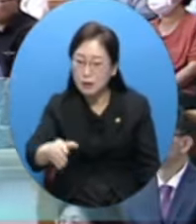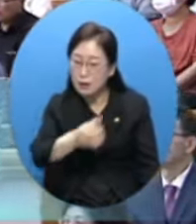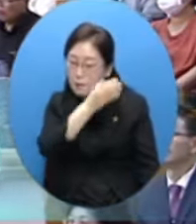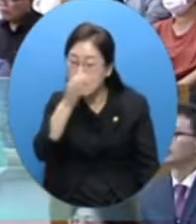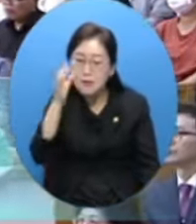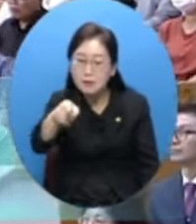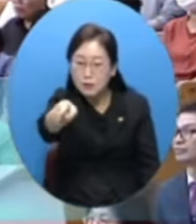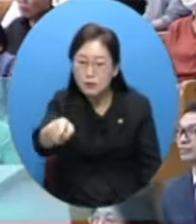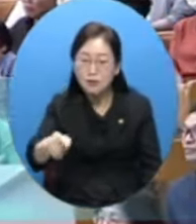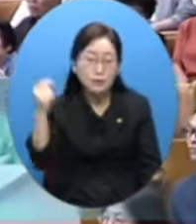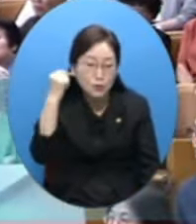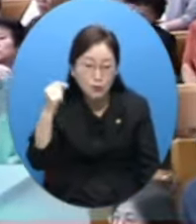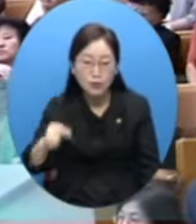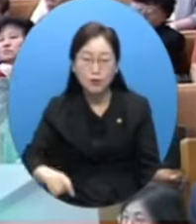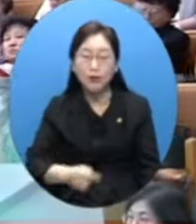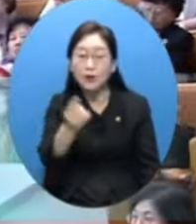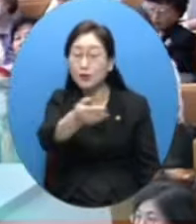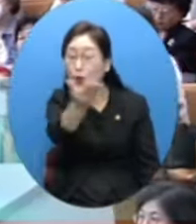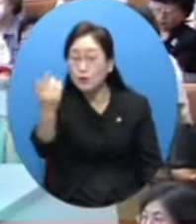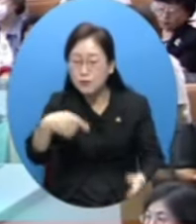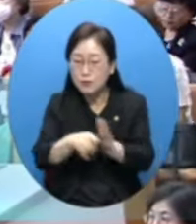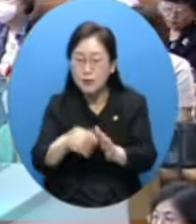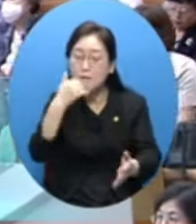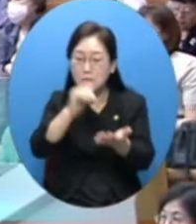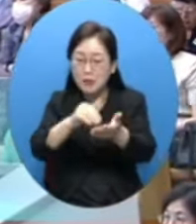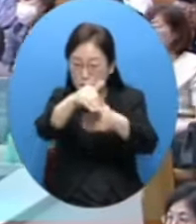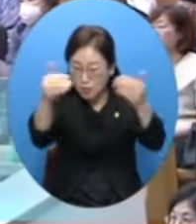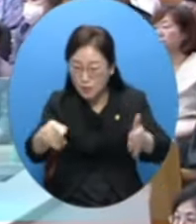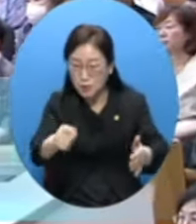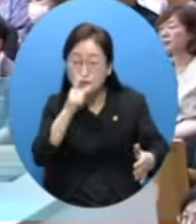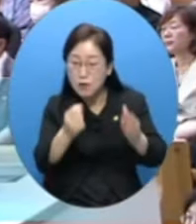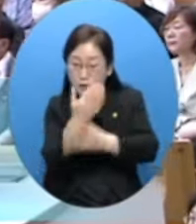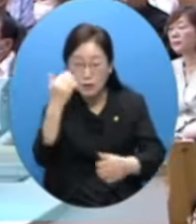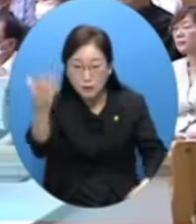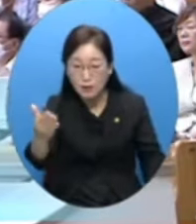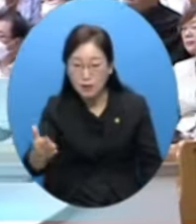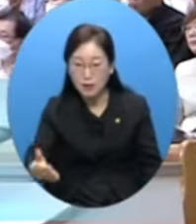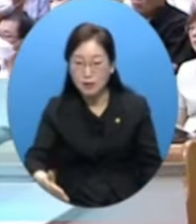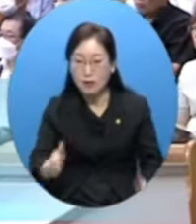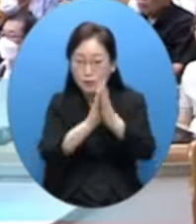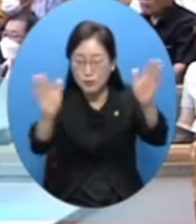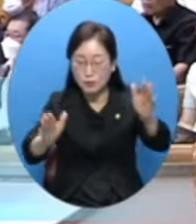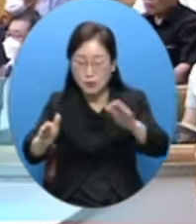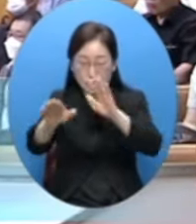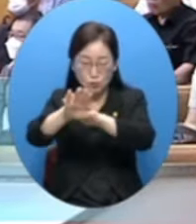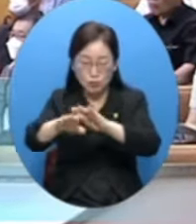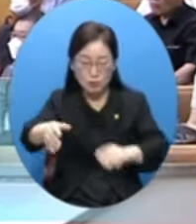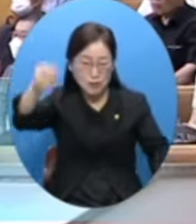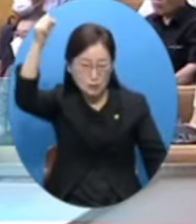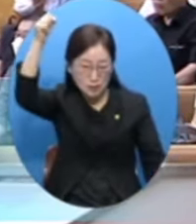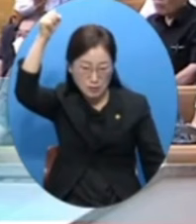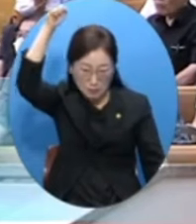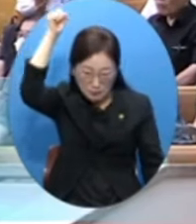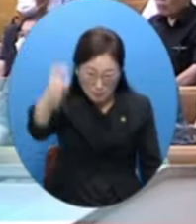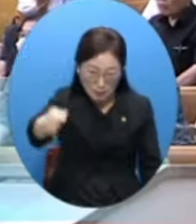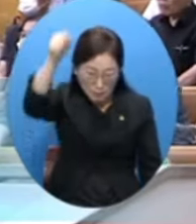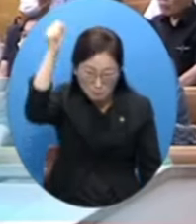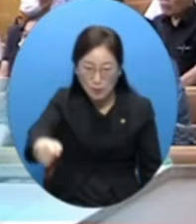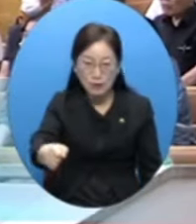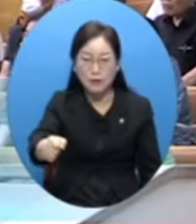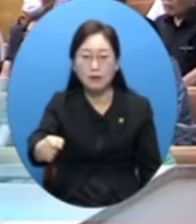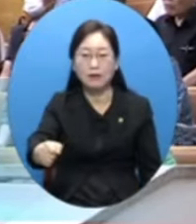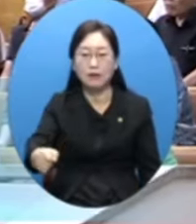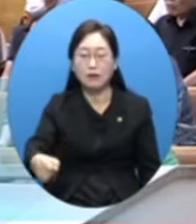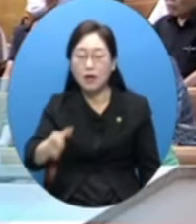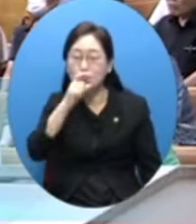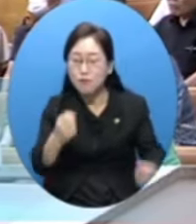들으라. 우리가 너희를 위하여 이 반석에서 물을 내리야 하고 모세가 그의 손을 들어 그의 지팡이로 반석을 두 번 치니